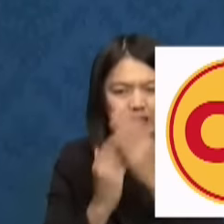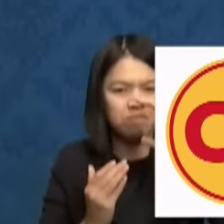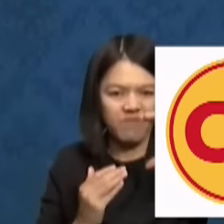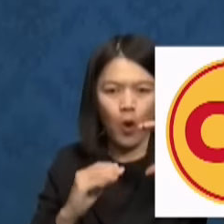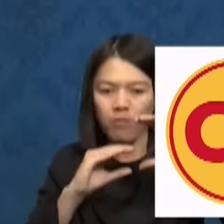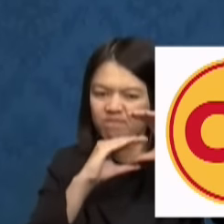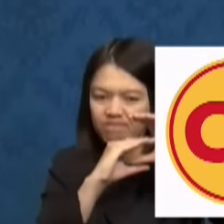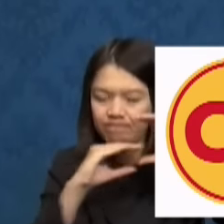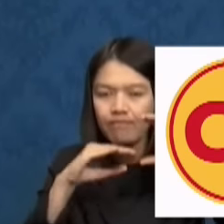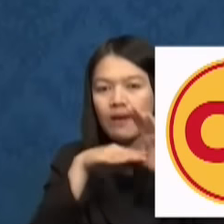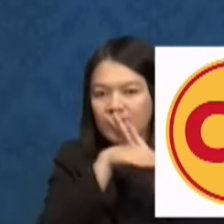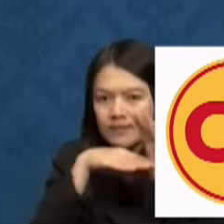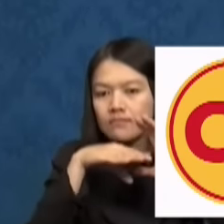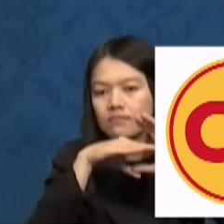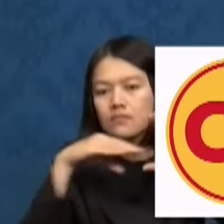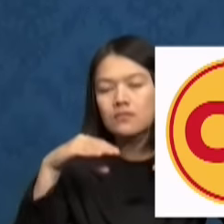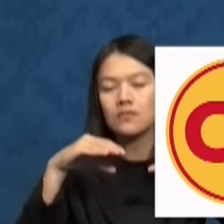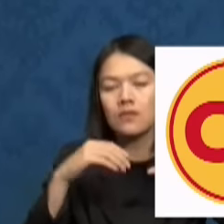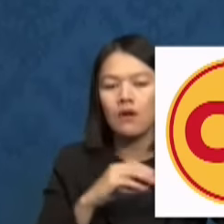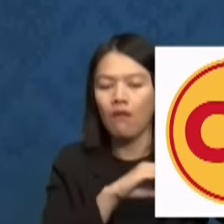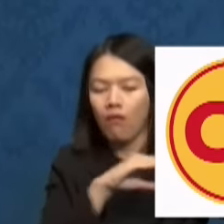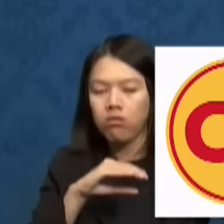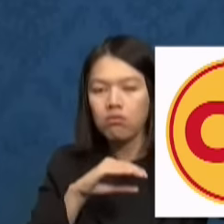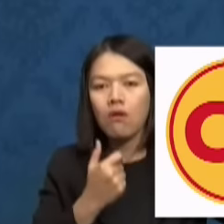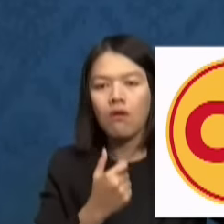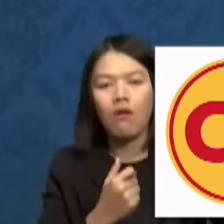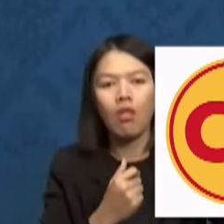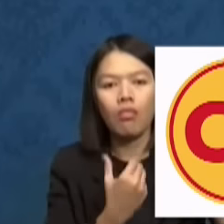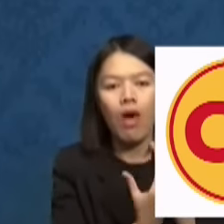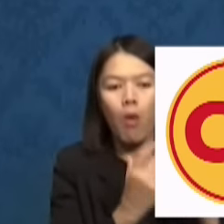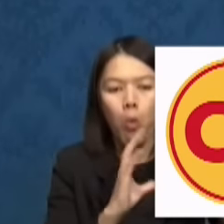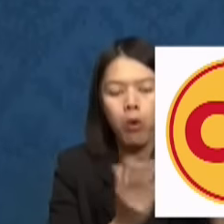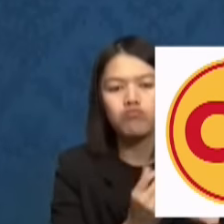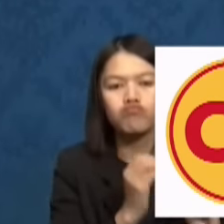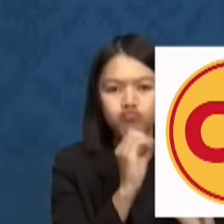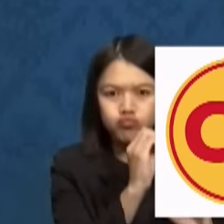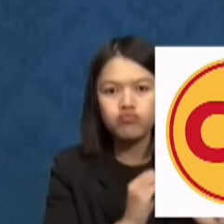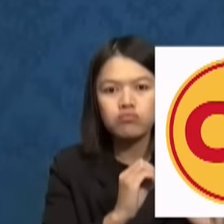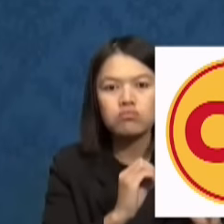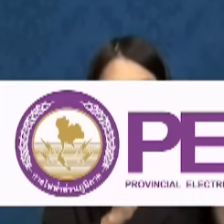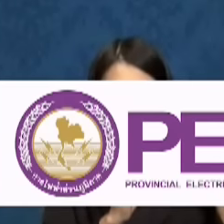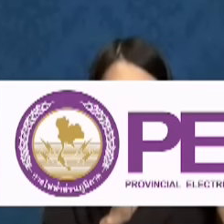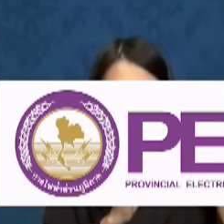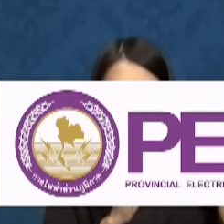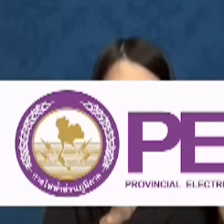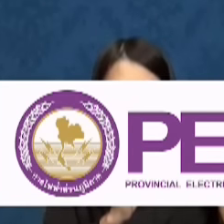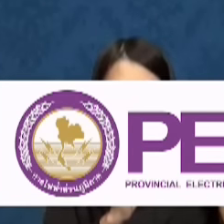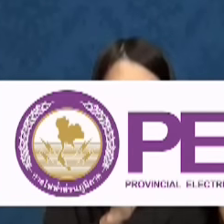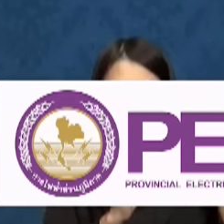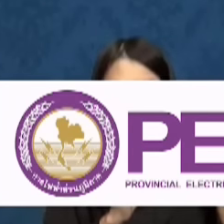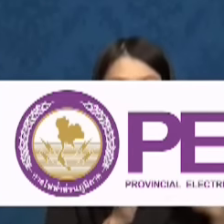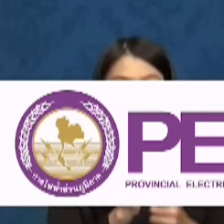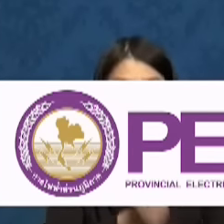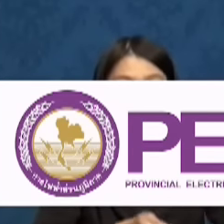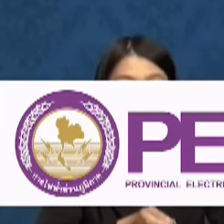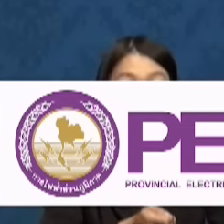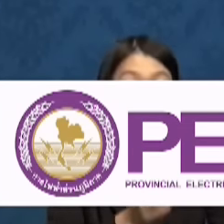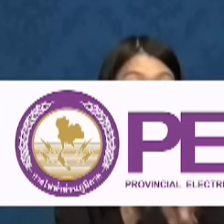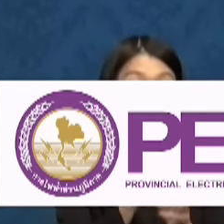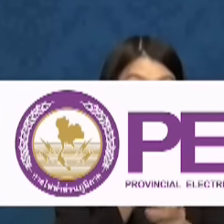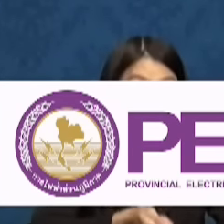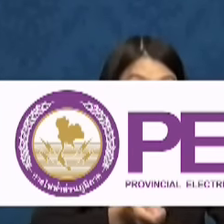ณ์ก็เปลี่ยนมามากคือเศรษฐกิจมีแนวโน้มชะลอตัวลงแล้วก็บอกว่าเศรษฐกิจจะโตเพียงแค่ 2.5% ในเดือนพฤ